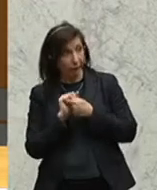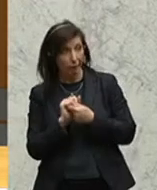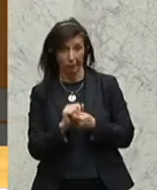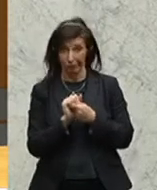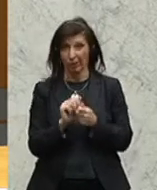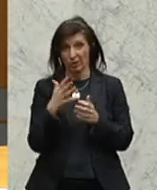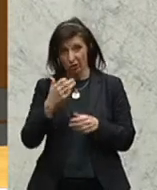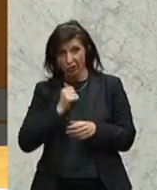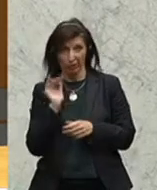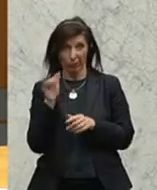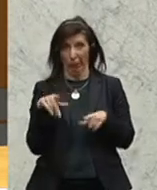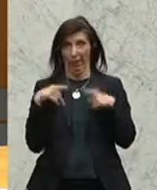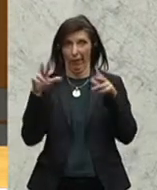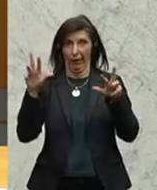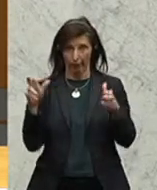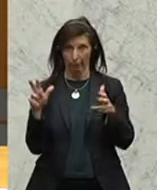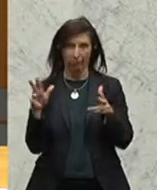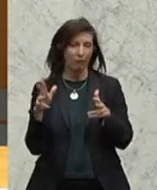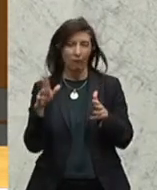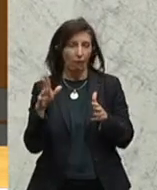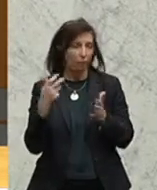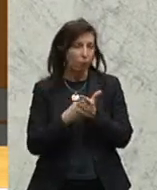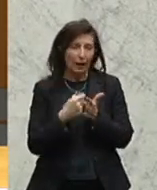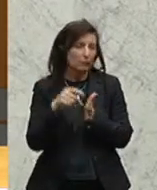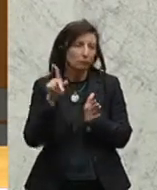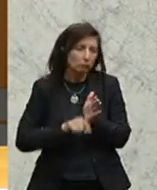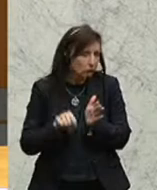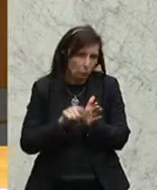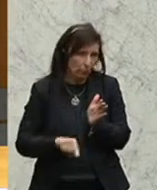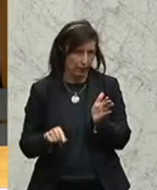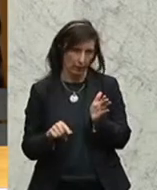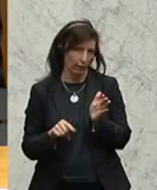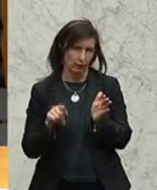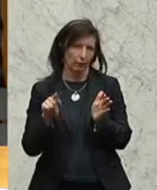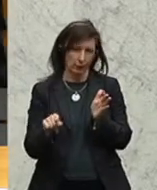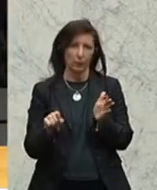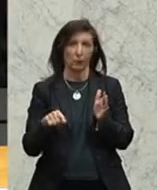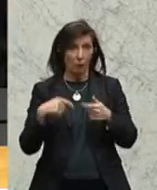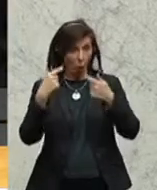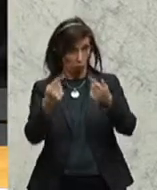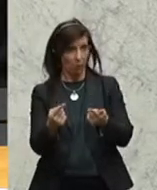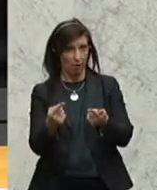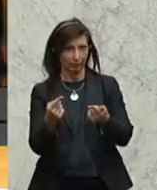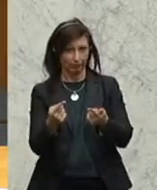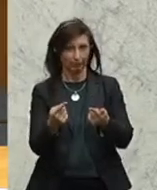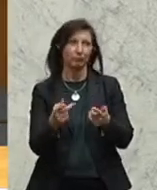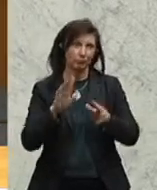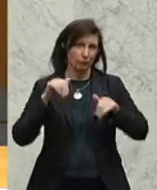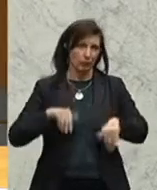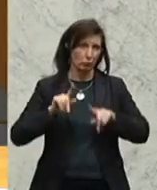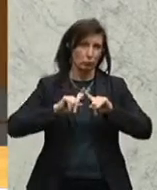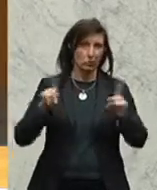Preisen in diese Ausschreibungen hineingegangen sind, die dann sozusagen in weiterer Folge wieder